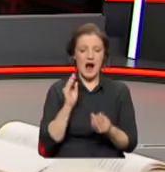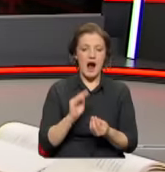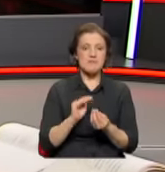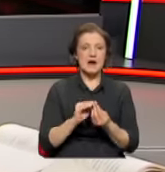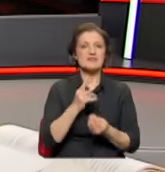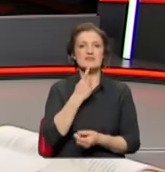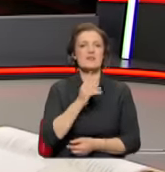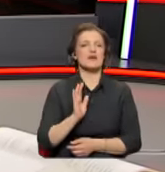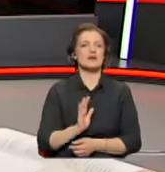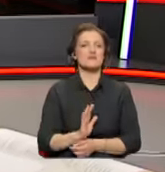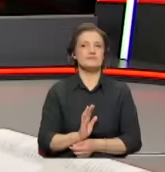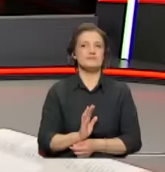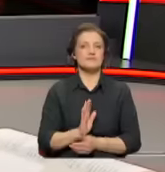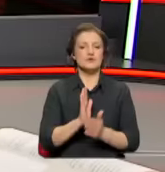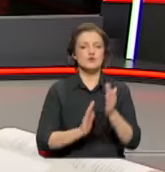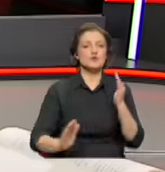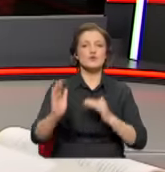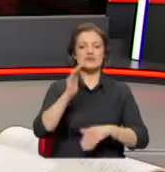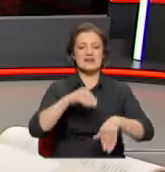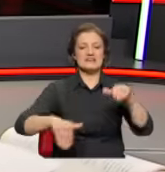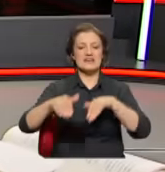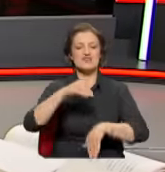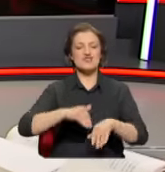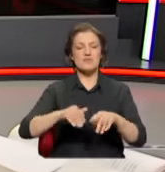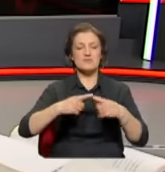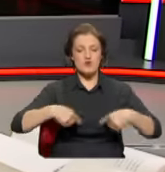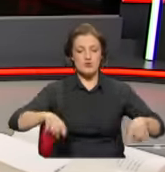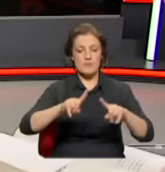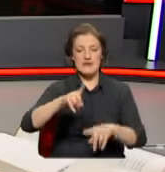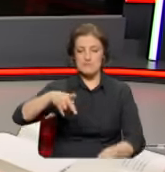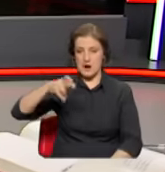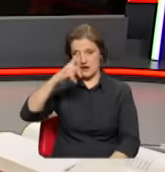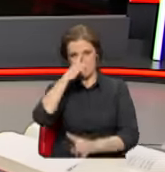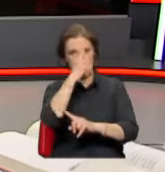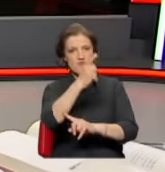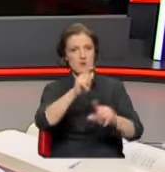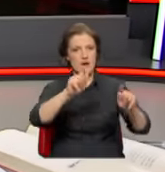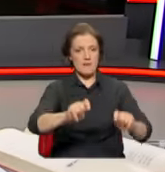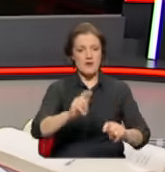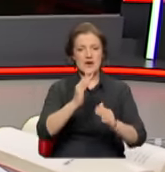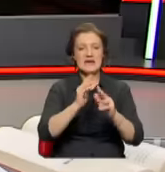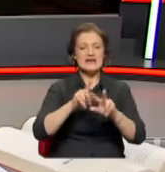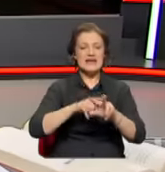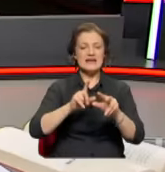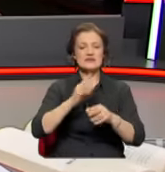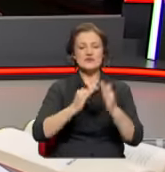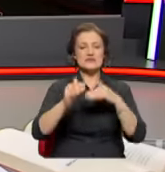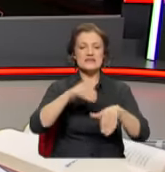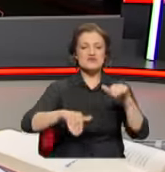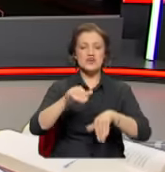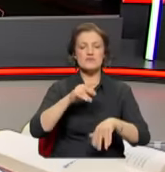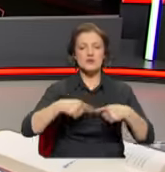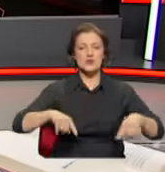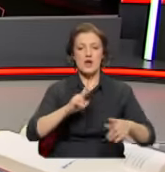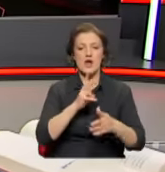kabahattir. Yüksek Seçim Kurulu'na bir parti başvuruyor. Yüksek Seçim Kurulu daha kararı vermemiş ya da açıklamamış.